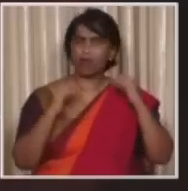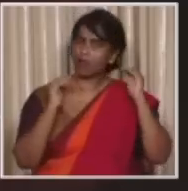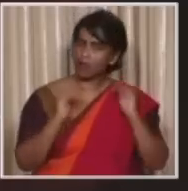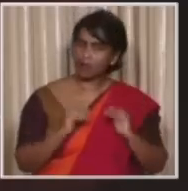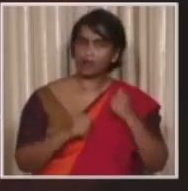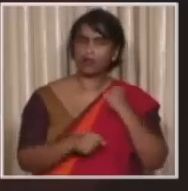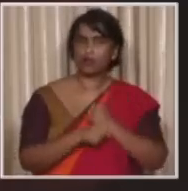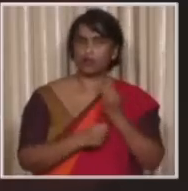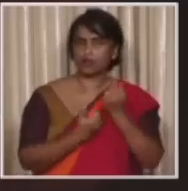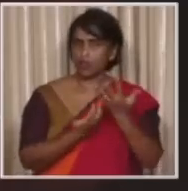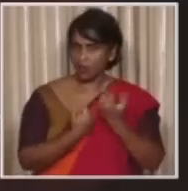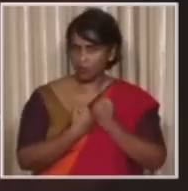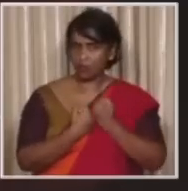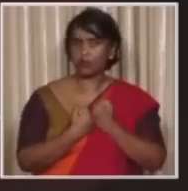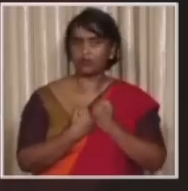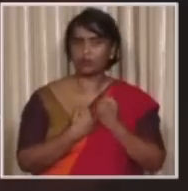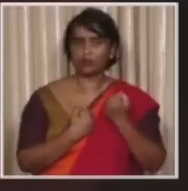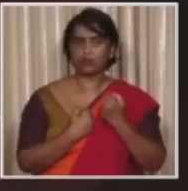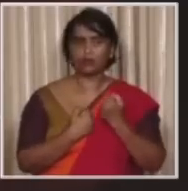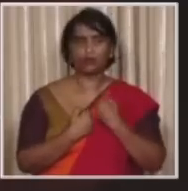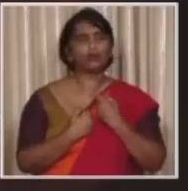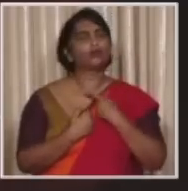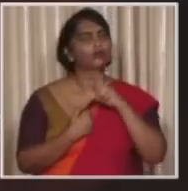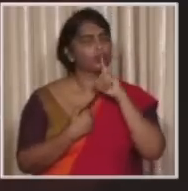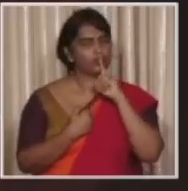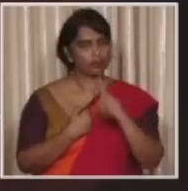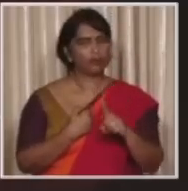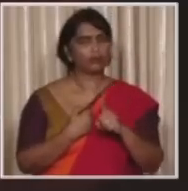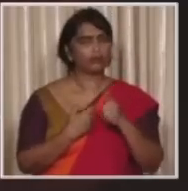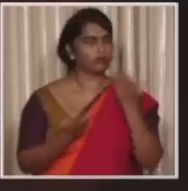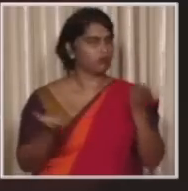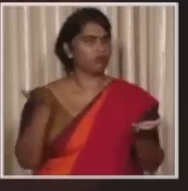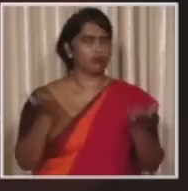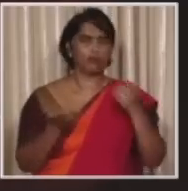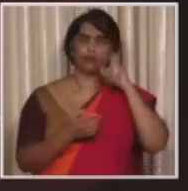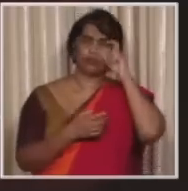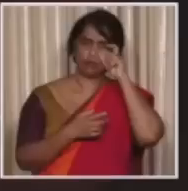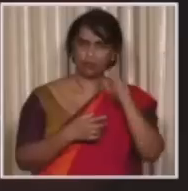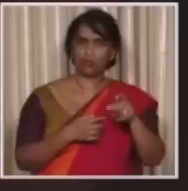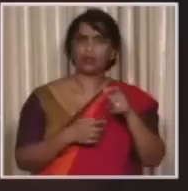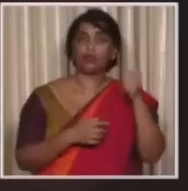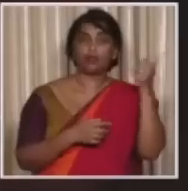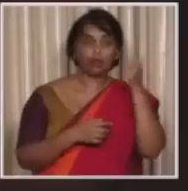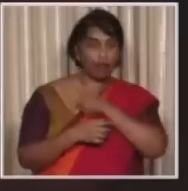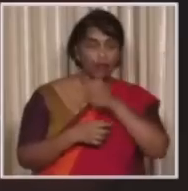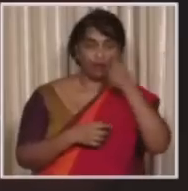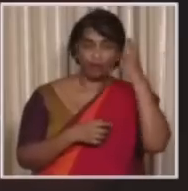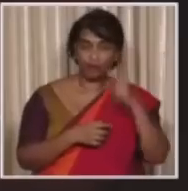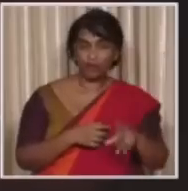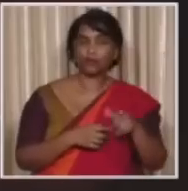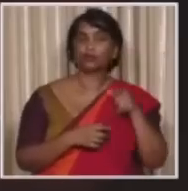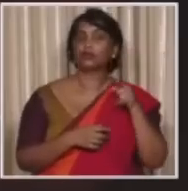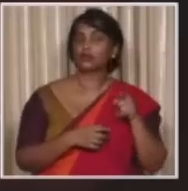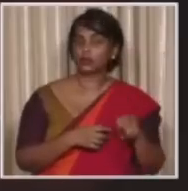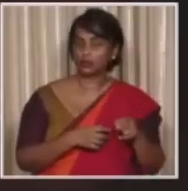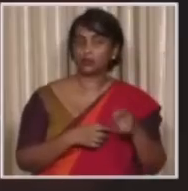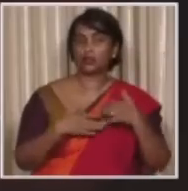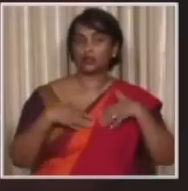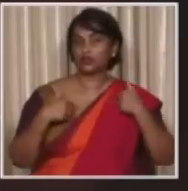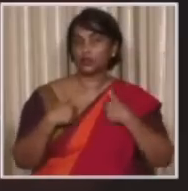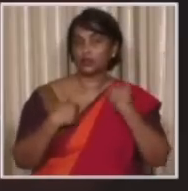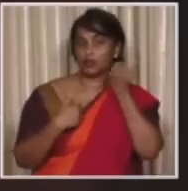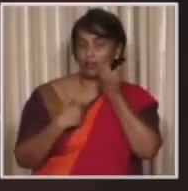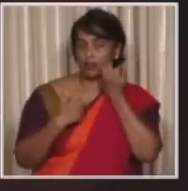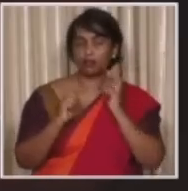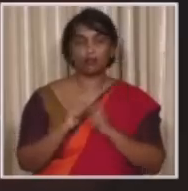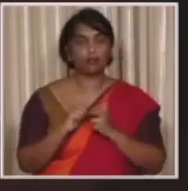මුදල් රජයට හම්බ වෙන්නේ. මම ඉල්ලා සිටිනවා සංසන්දනය කරලා බලන්න අරක්කු නිසා ඇතිවෙන සෞඛ්‍ය ගැටළු